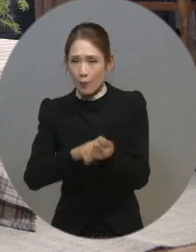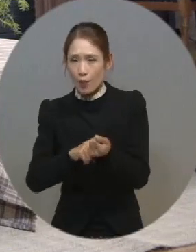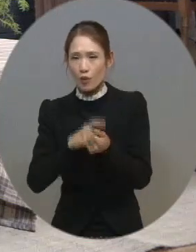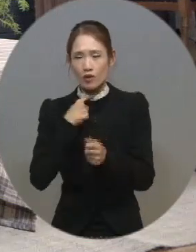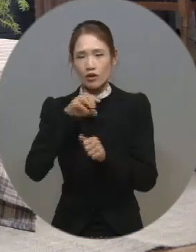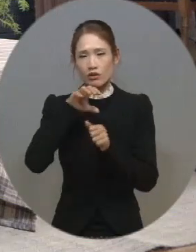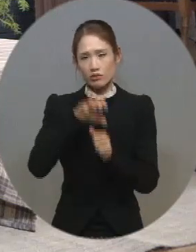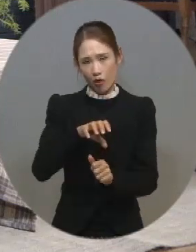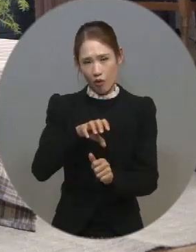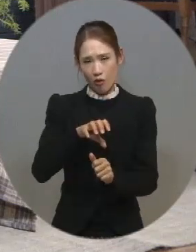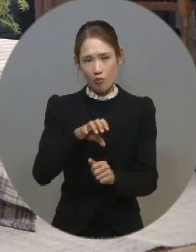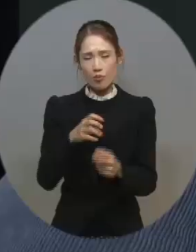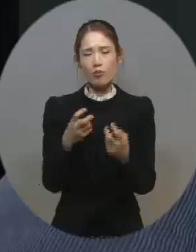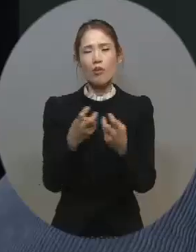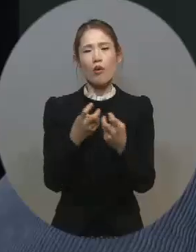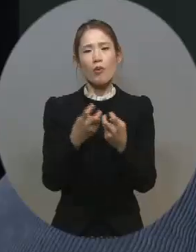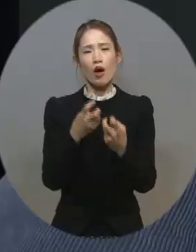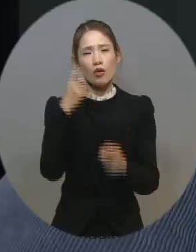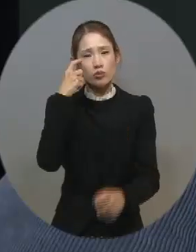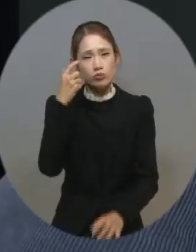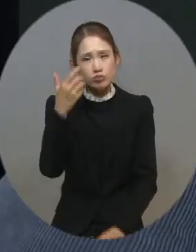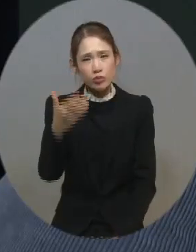일들 좀 어떻게 된 일이었나요?